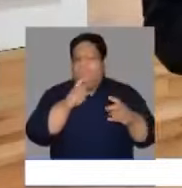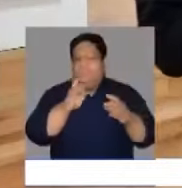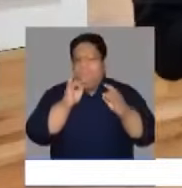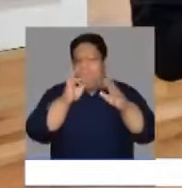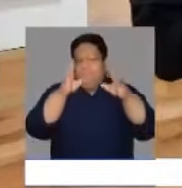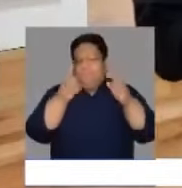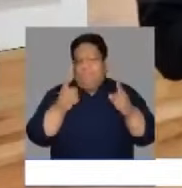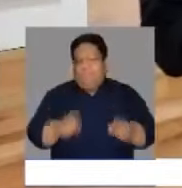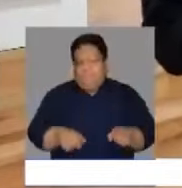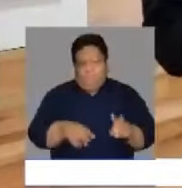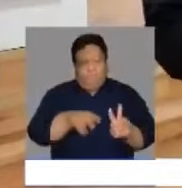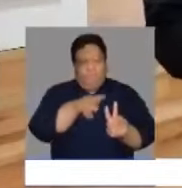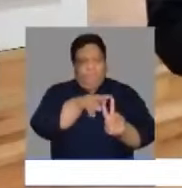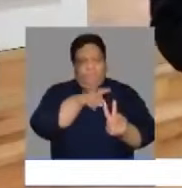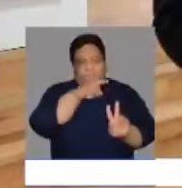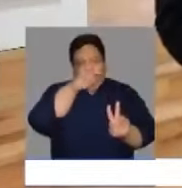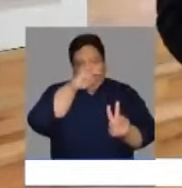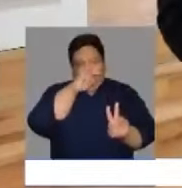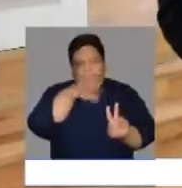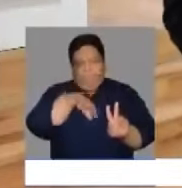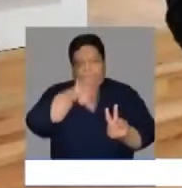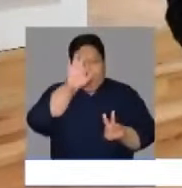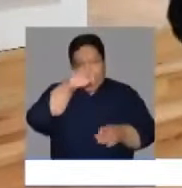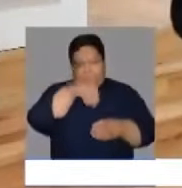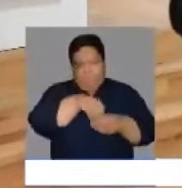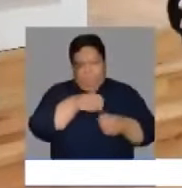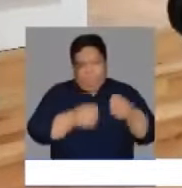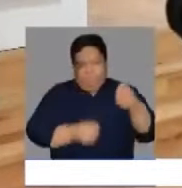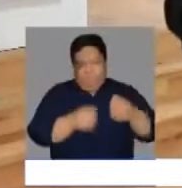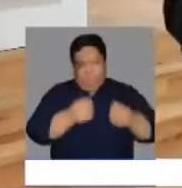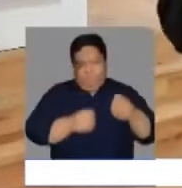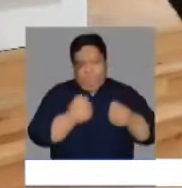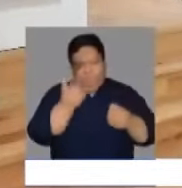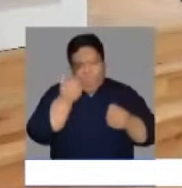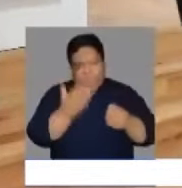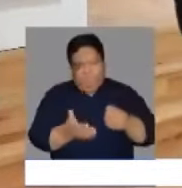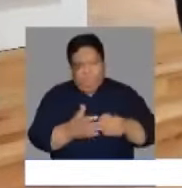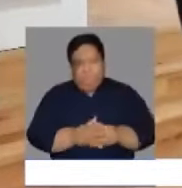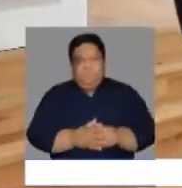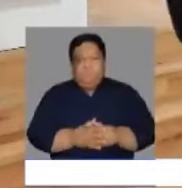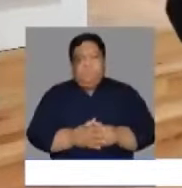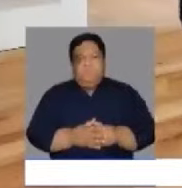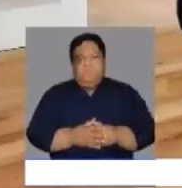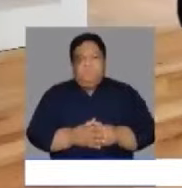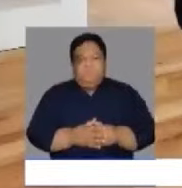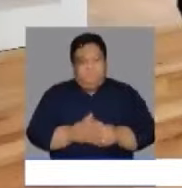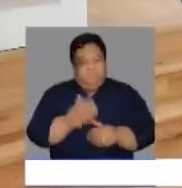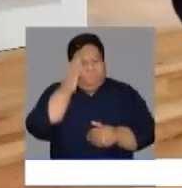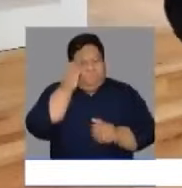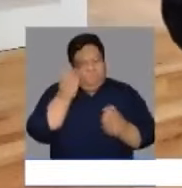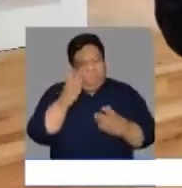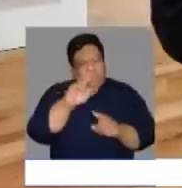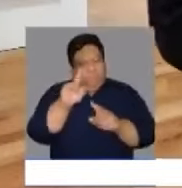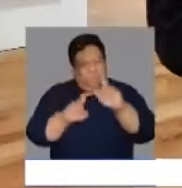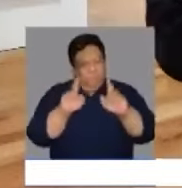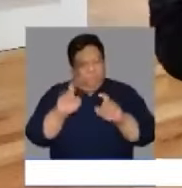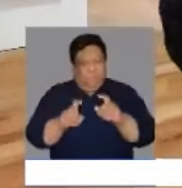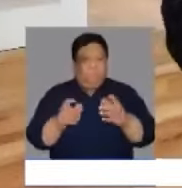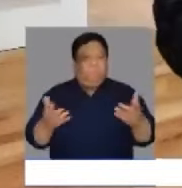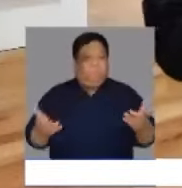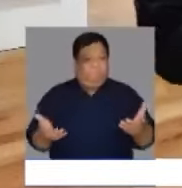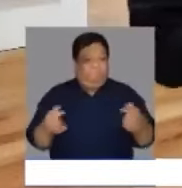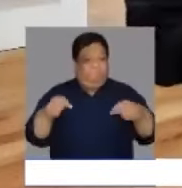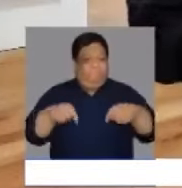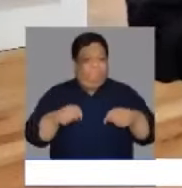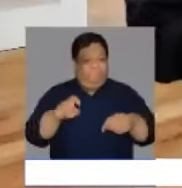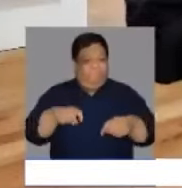ang patay sa loob ng isang kotse. Alam ko marami kayong tanong tungkol sa kasong to. Well, here's all you need to know.